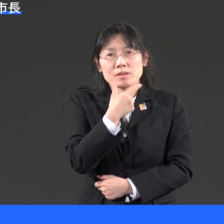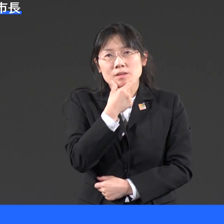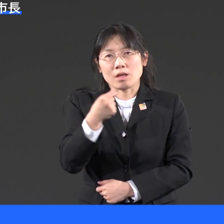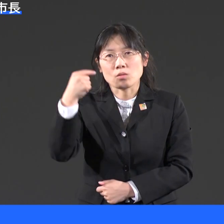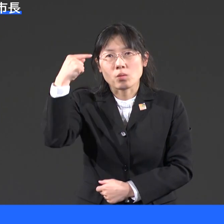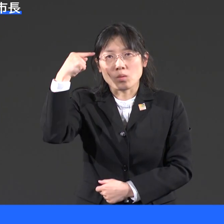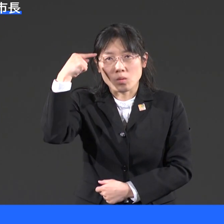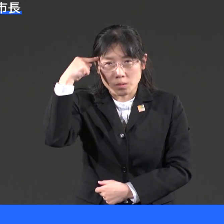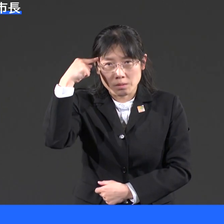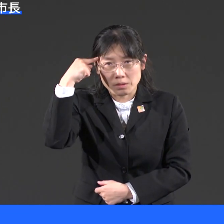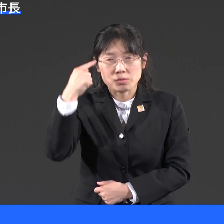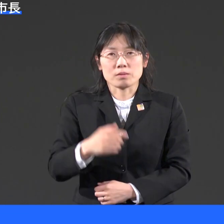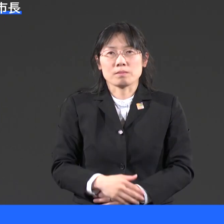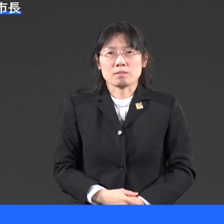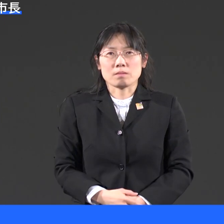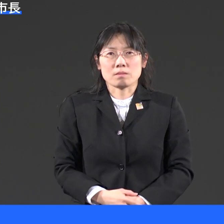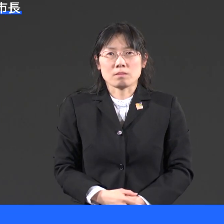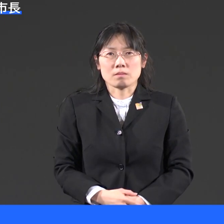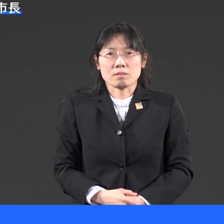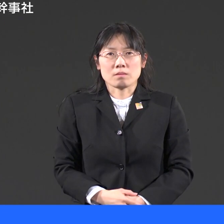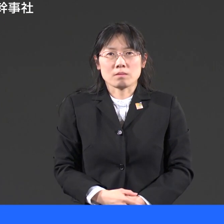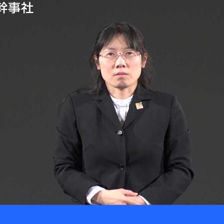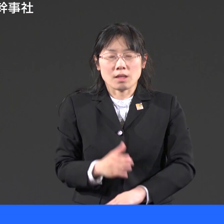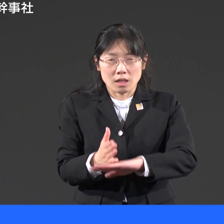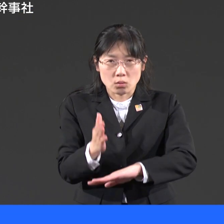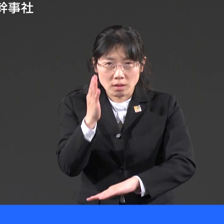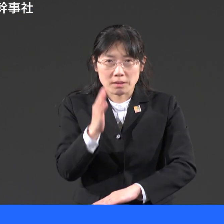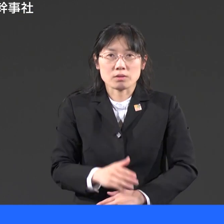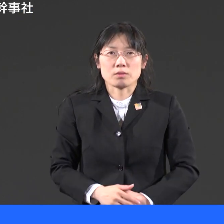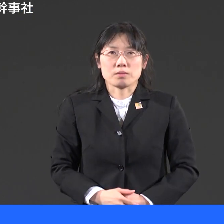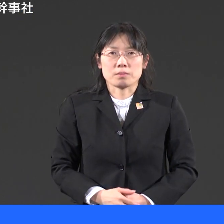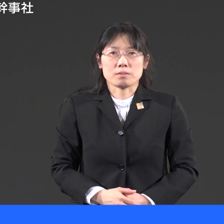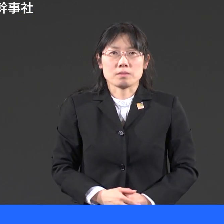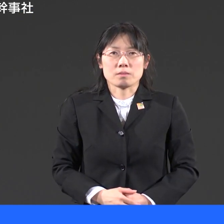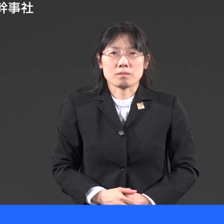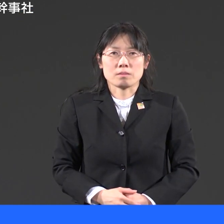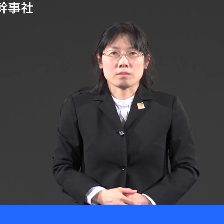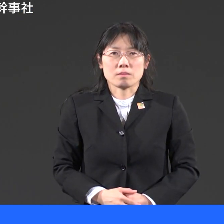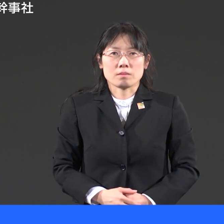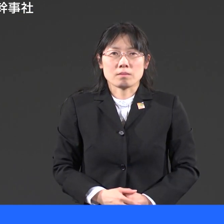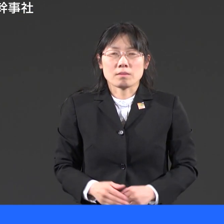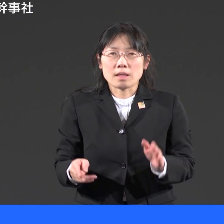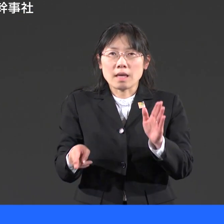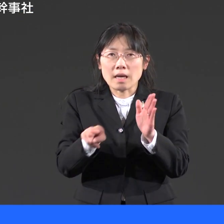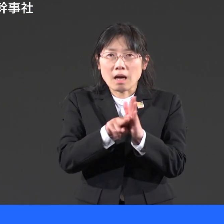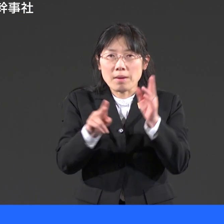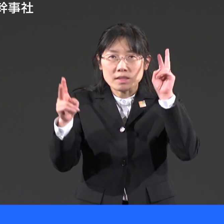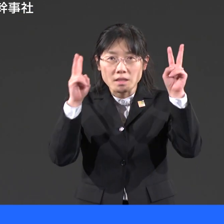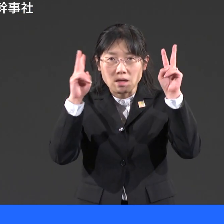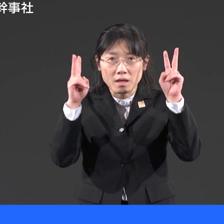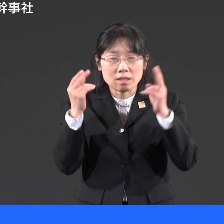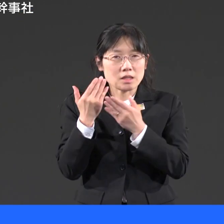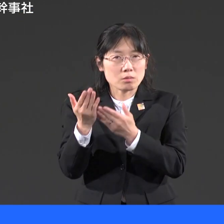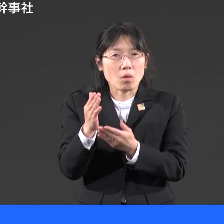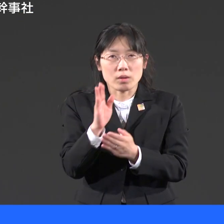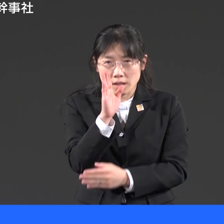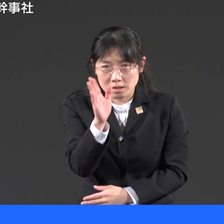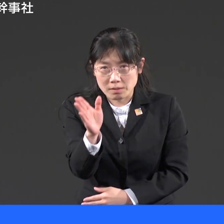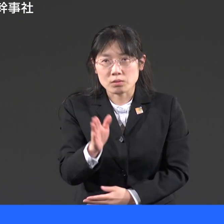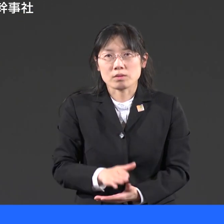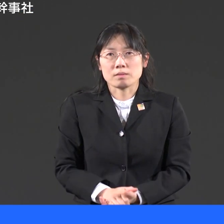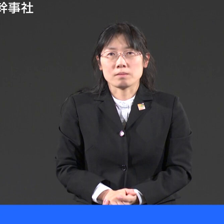取り組んでいきたいとこのように思っています。 ありがとうございました。加盟社の方から質問ある方お願いします